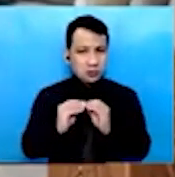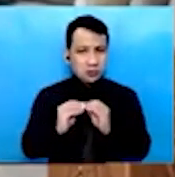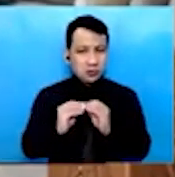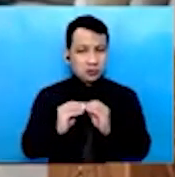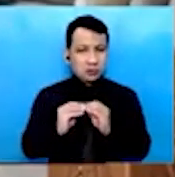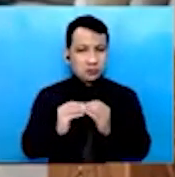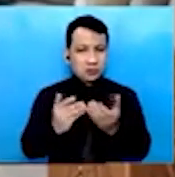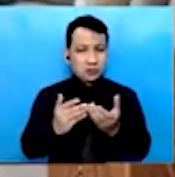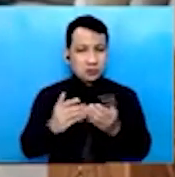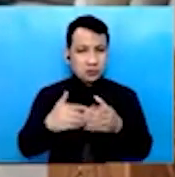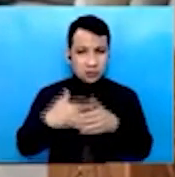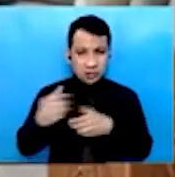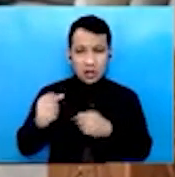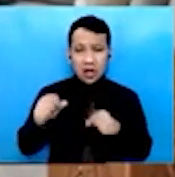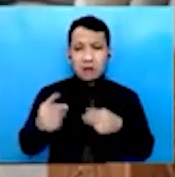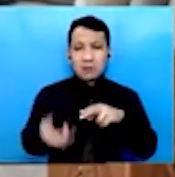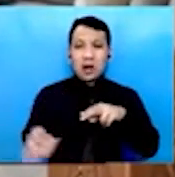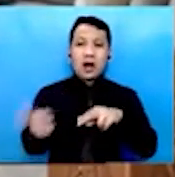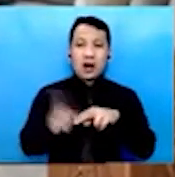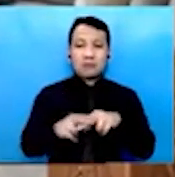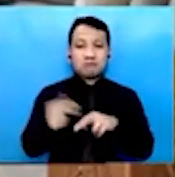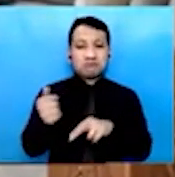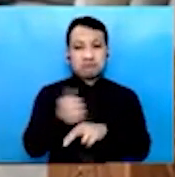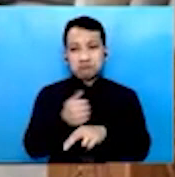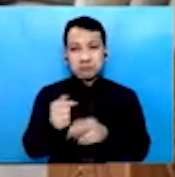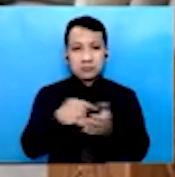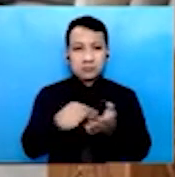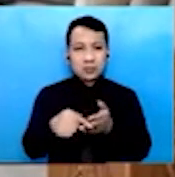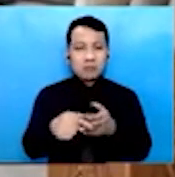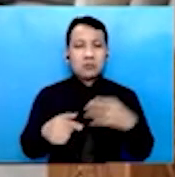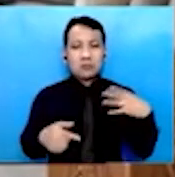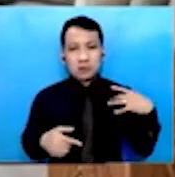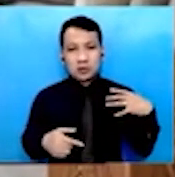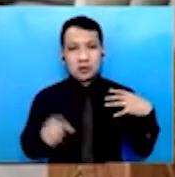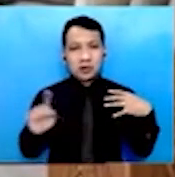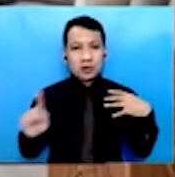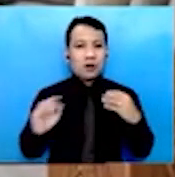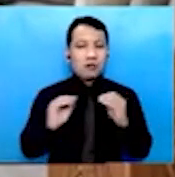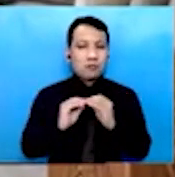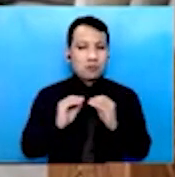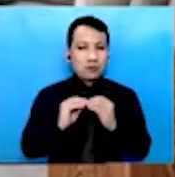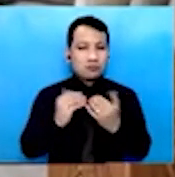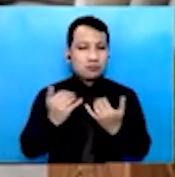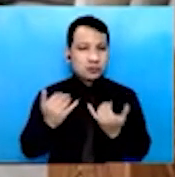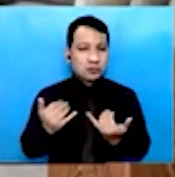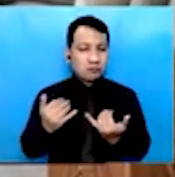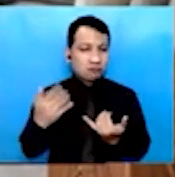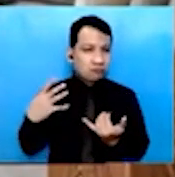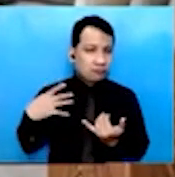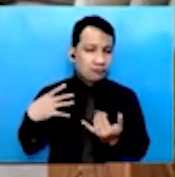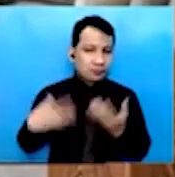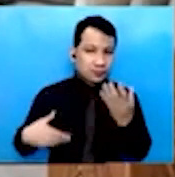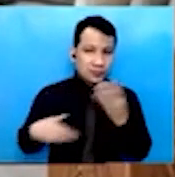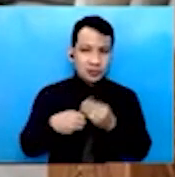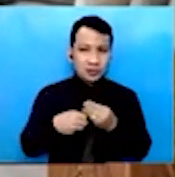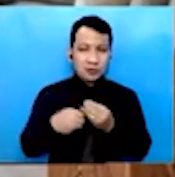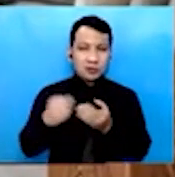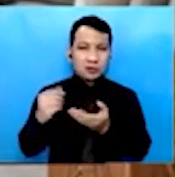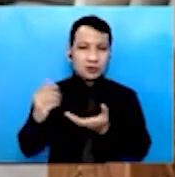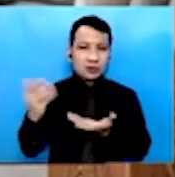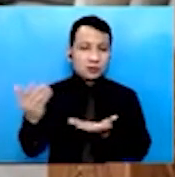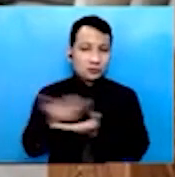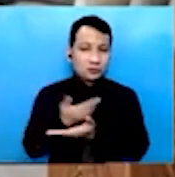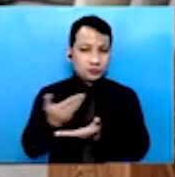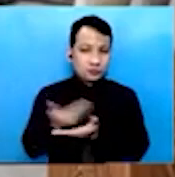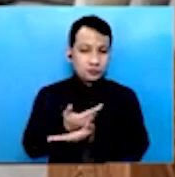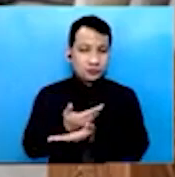kasi siyempre naman na we should wait na magkaroon tayo ng additional supply of new nurses